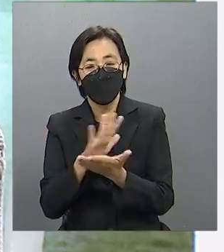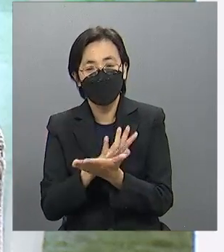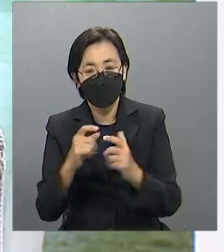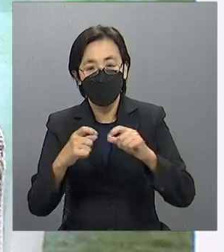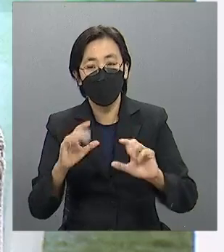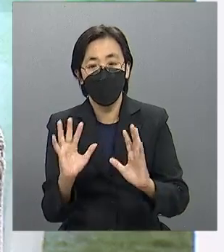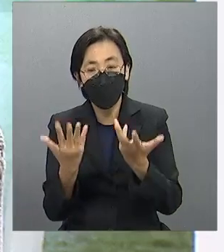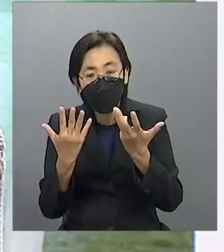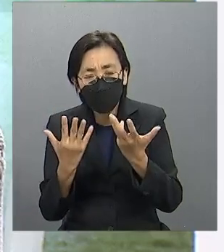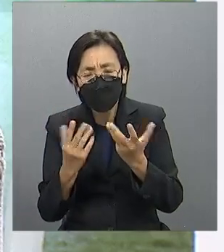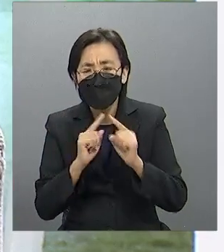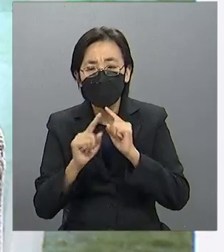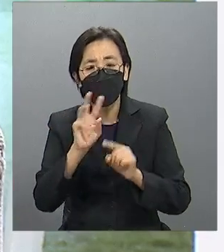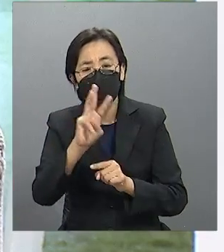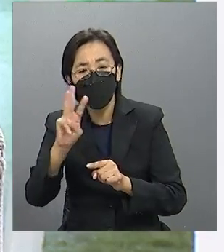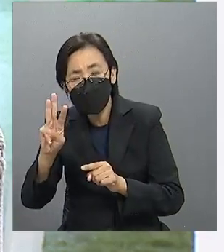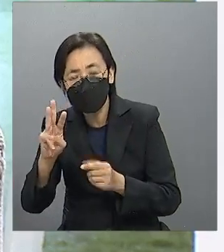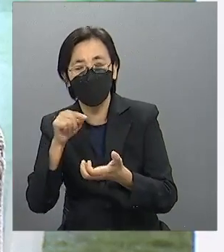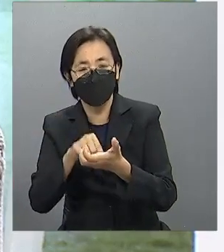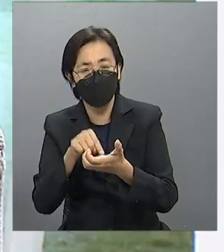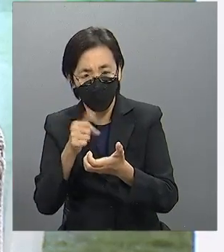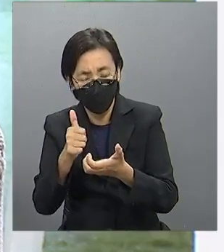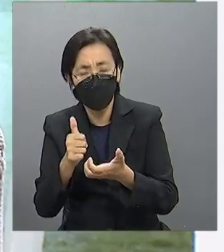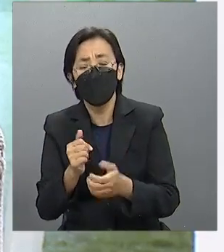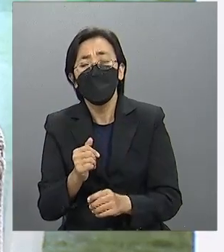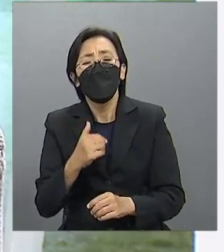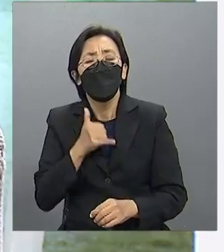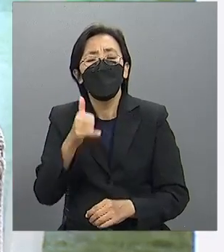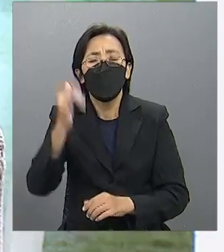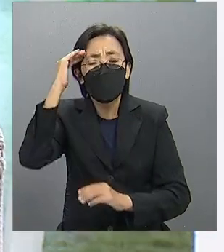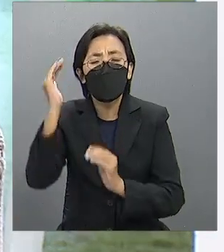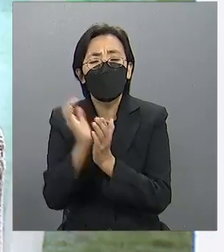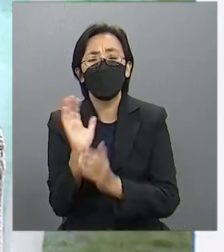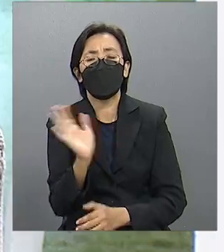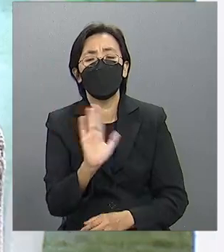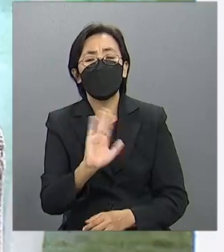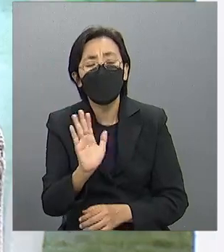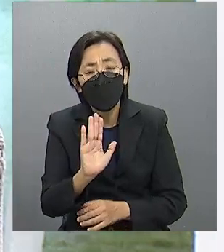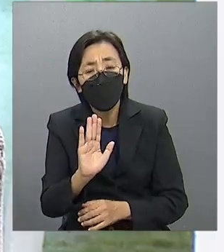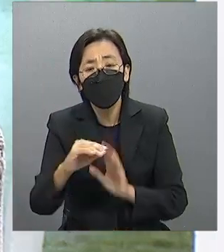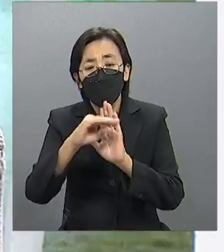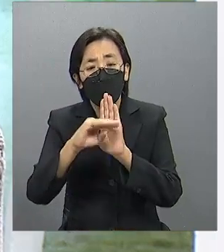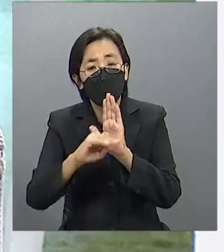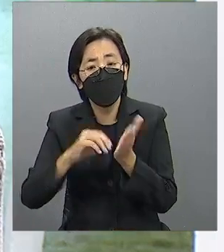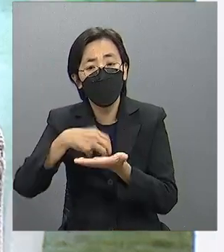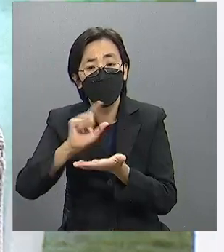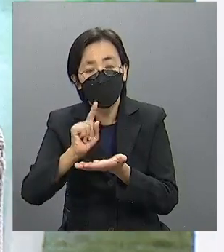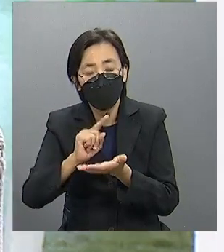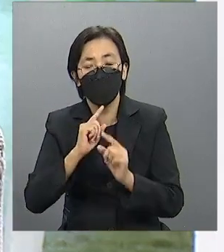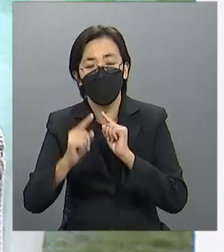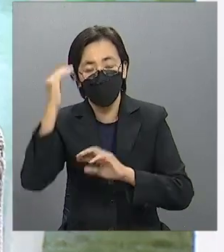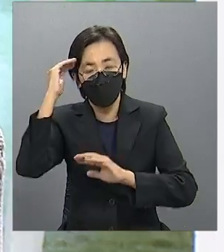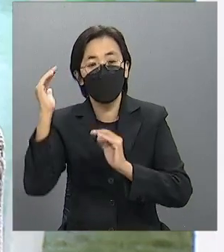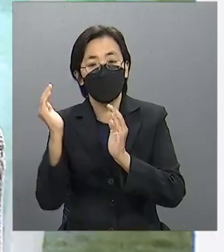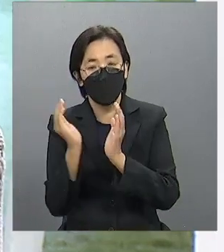อนไน์โดยทเราไมต้เริ่นทาง ไปที่สถานีตำรวจแล้ครัรายลีดใเรื่องน จะเป็นอย่ไรเราจะคุยกกัพัธตำรจโทวะสุดที่พ ใอิน